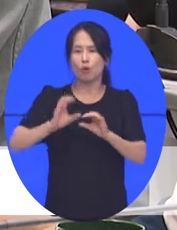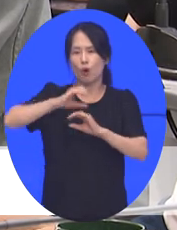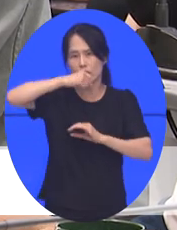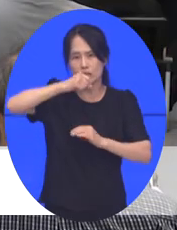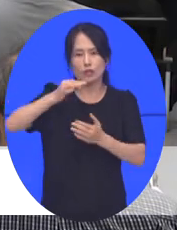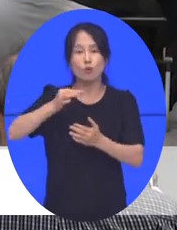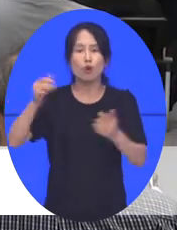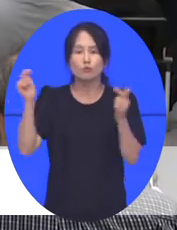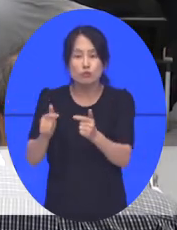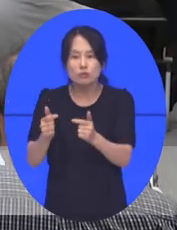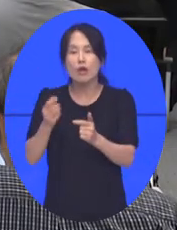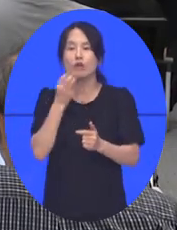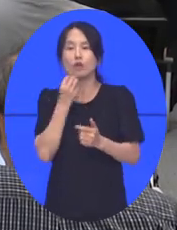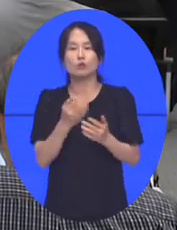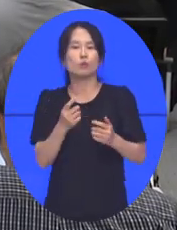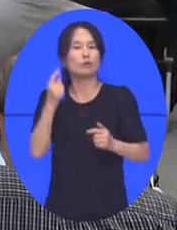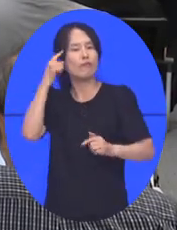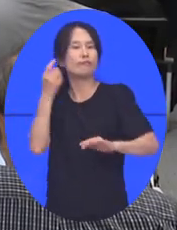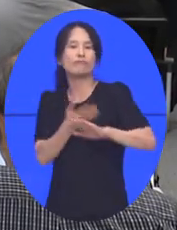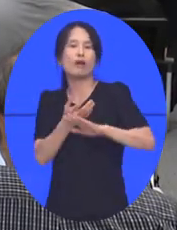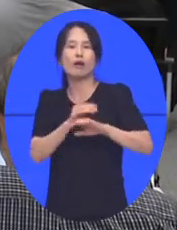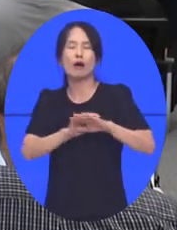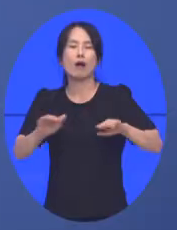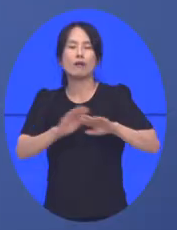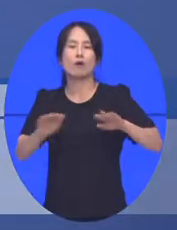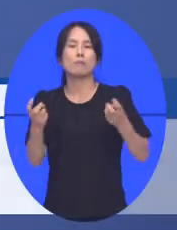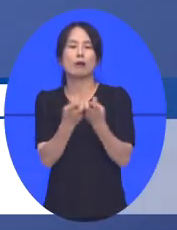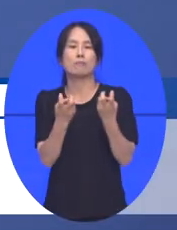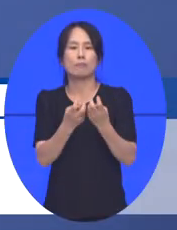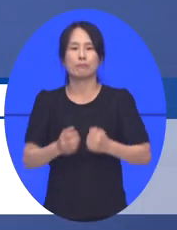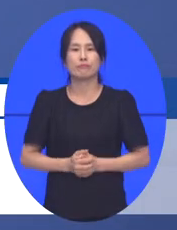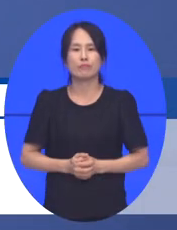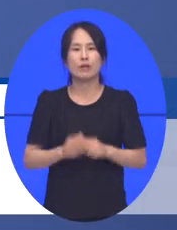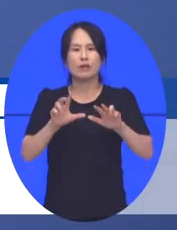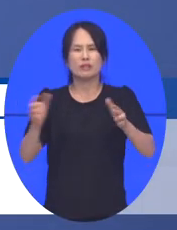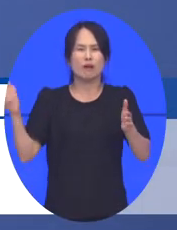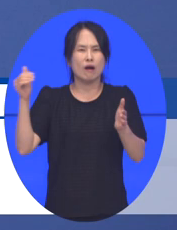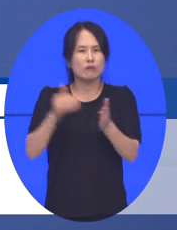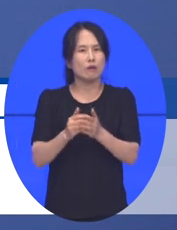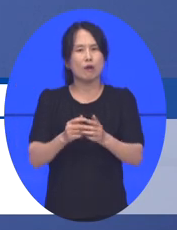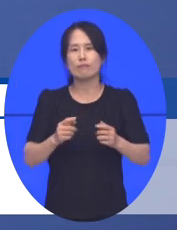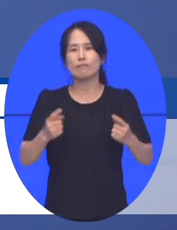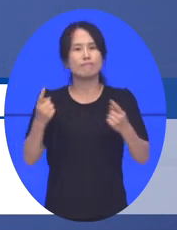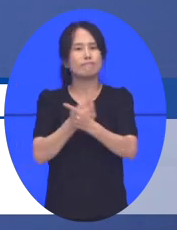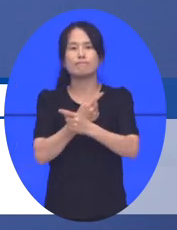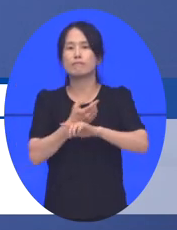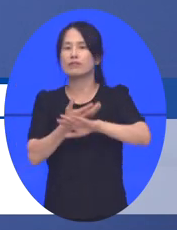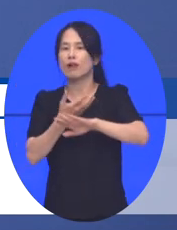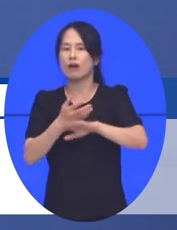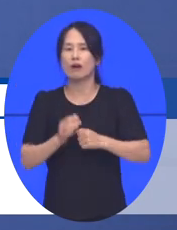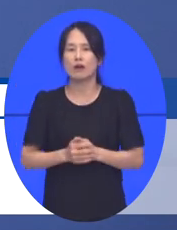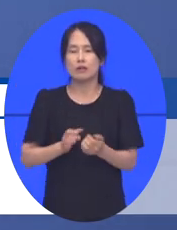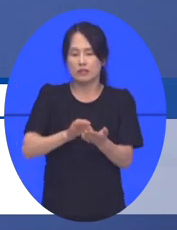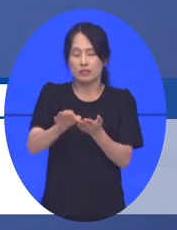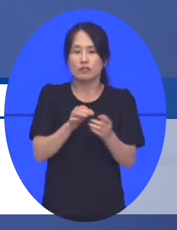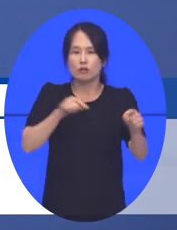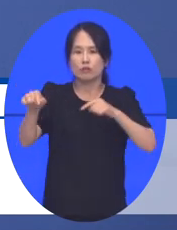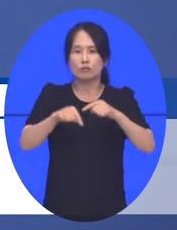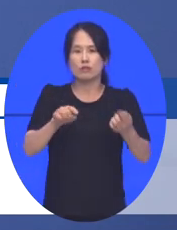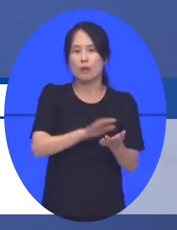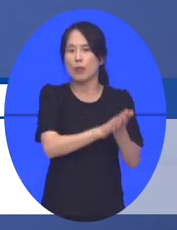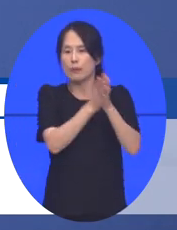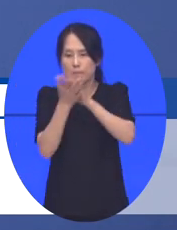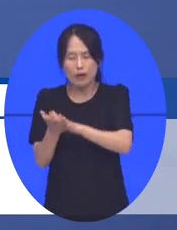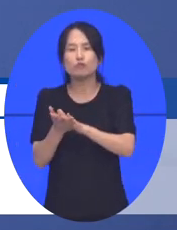가운데 경기도는 전혀 다른 해법을 내놓은 겁니다 이제까지와는 전혀 다른 재정 정책의 판을